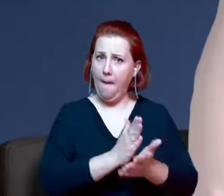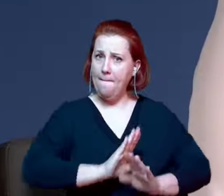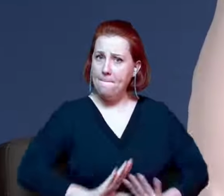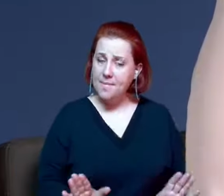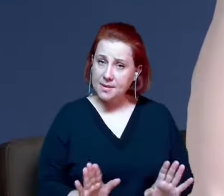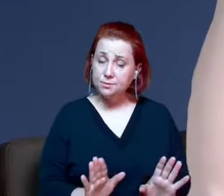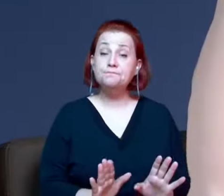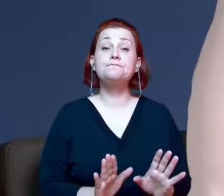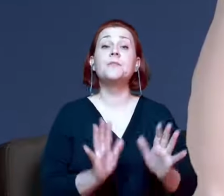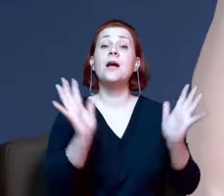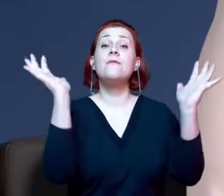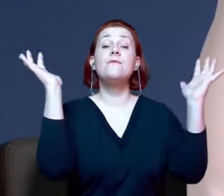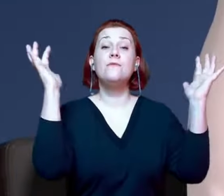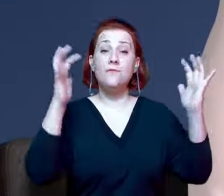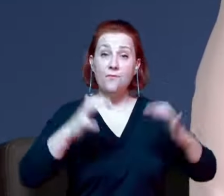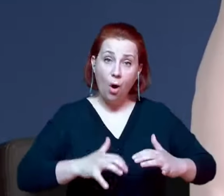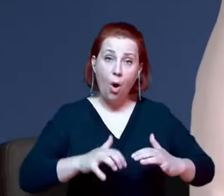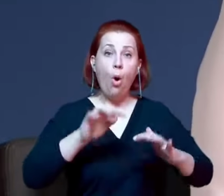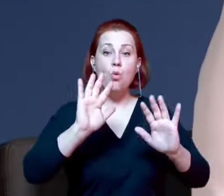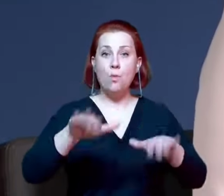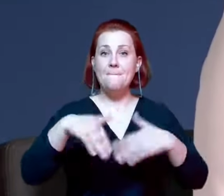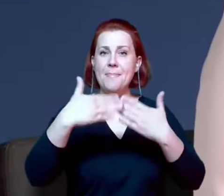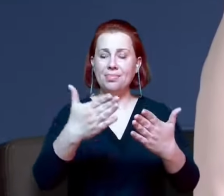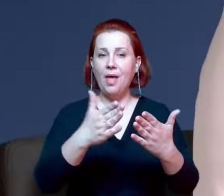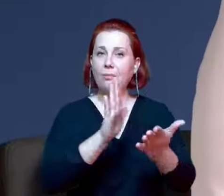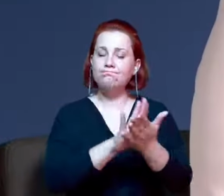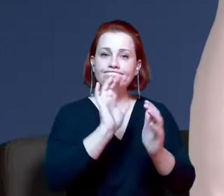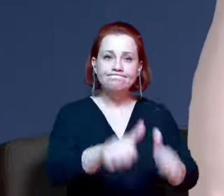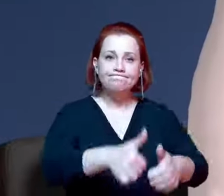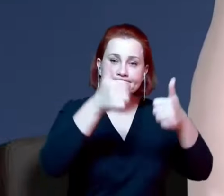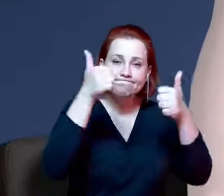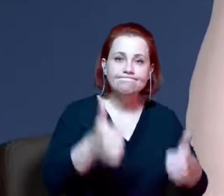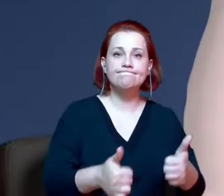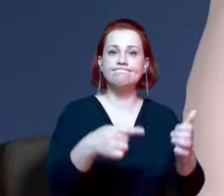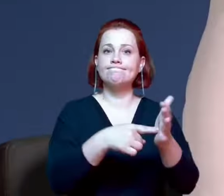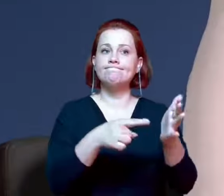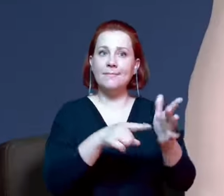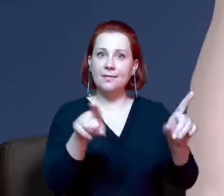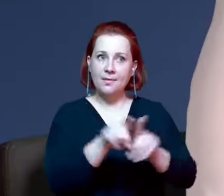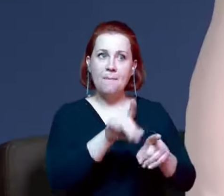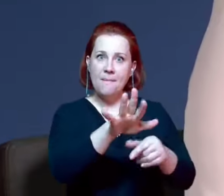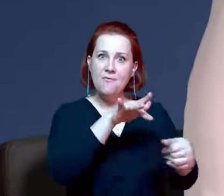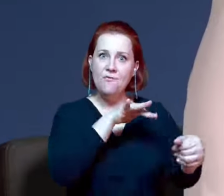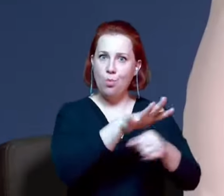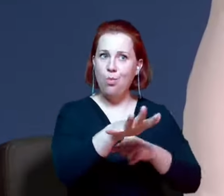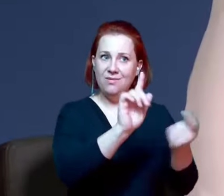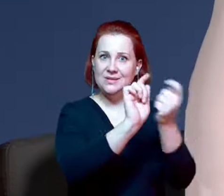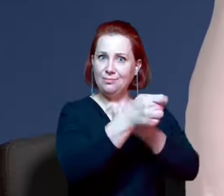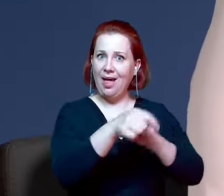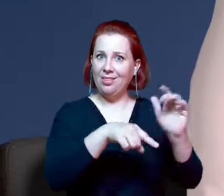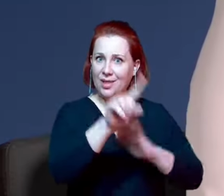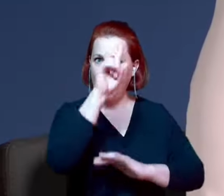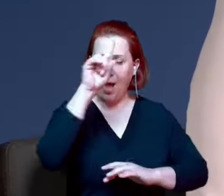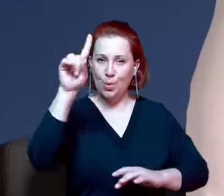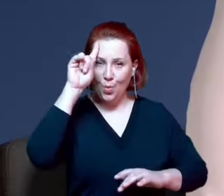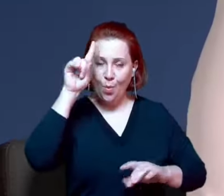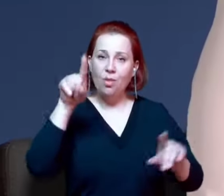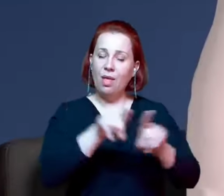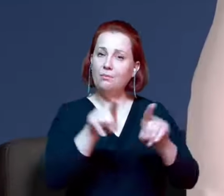za sobą pewne trwałe i takie bardzo mocno odczuwalne zmiany. Zmiany dla